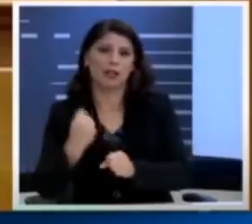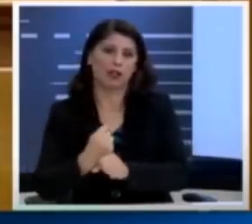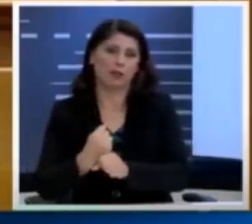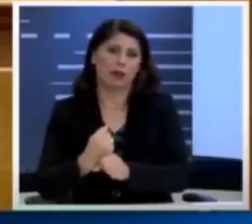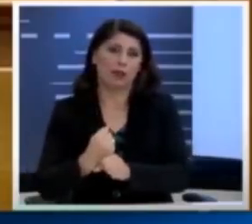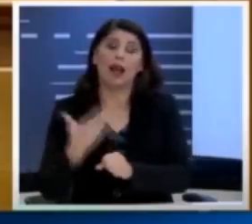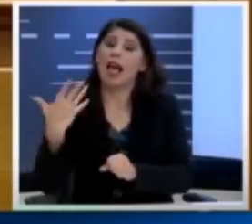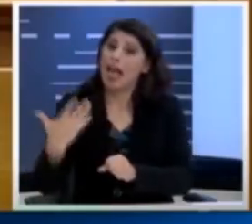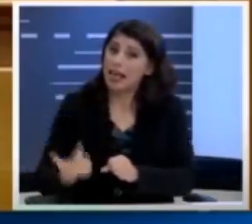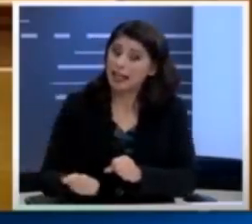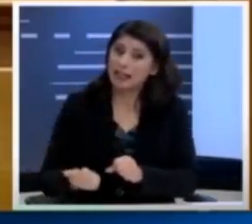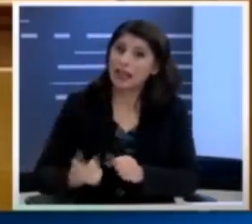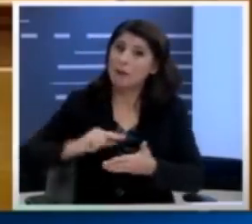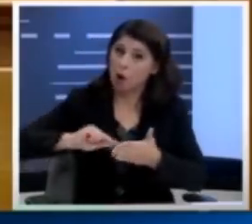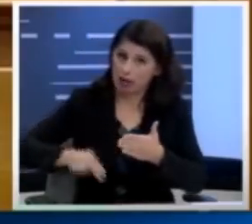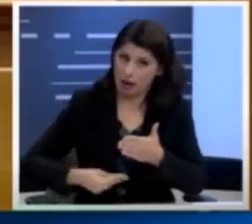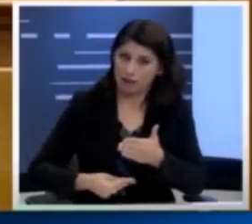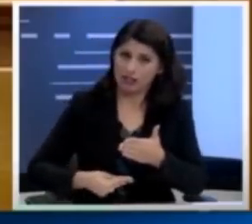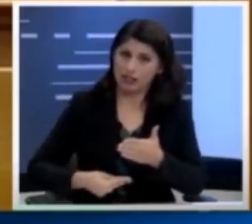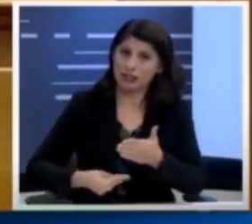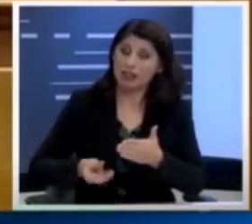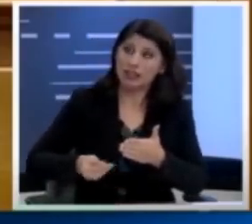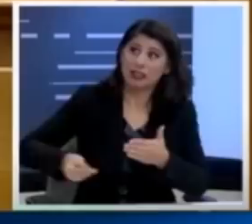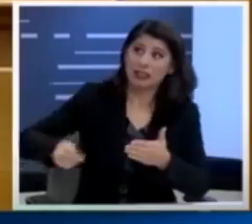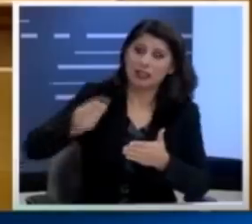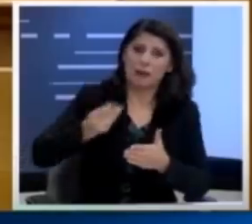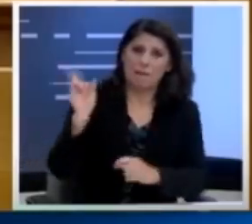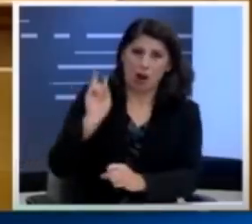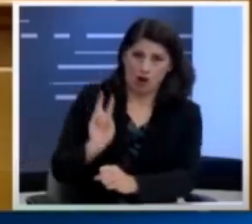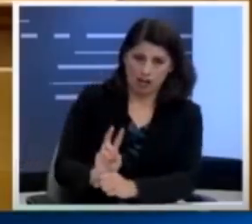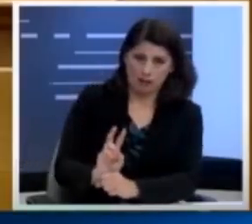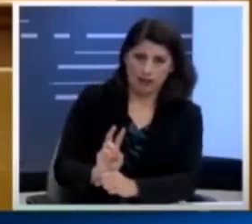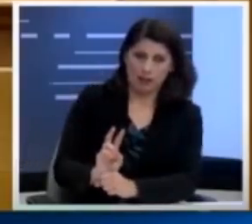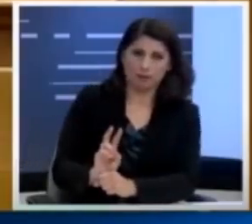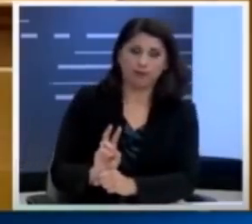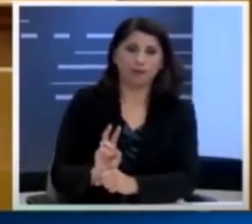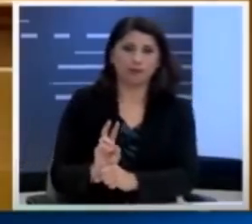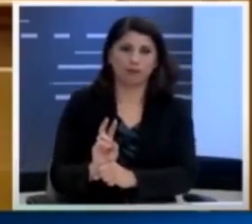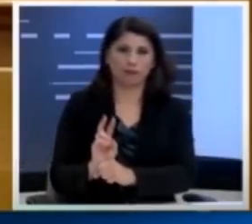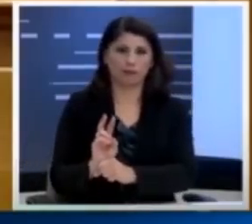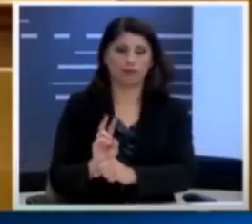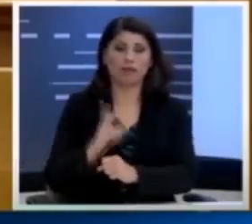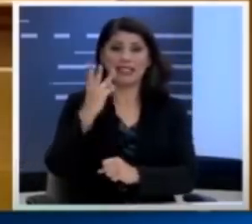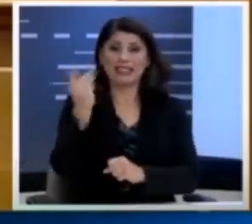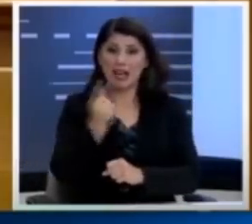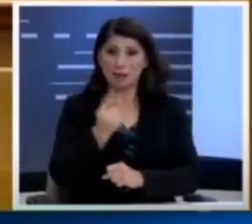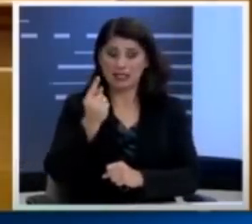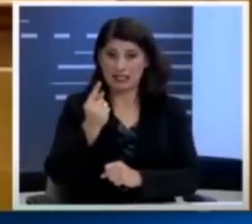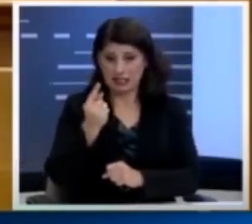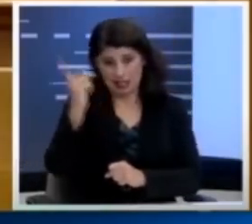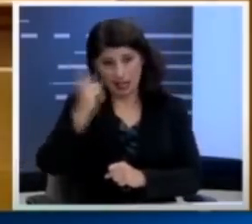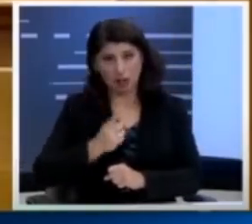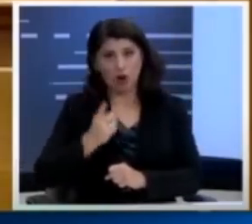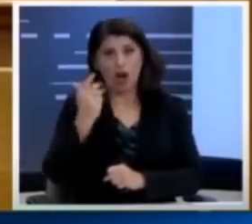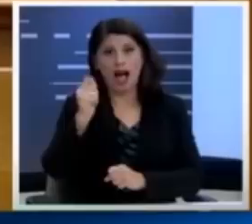εργαζομένων. Έχετε υπογράψει για θηριώδη πρωτογενή πλεονάσματα ύψους 3,5% του ΑΕΠ για τα